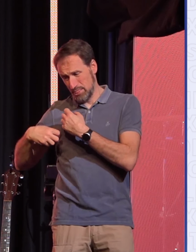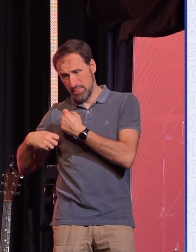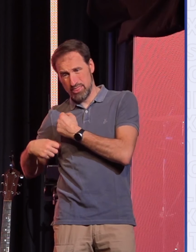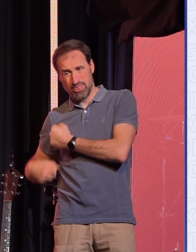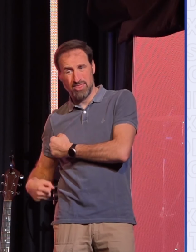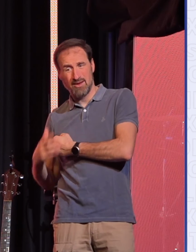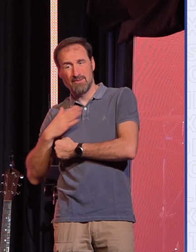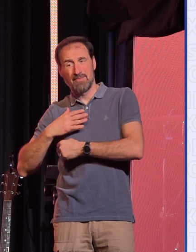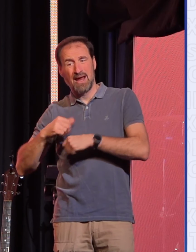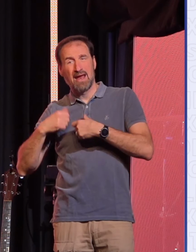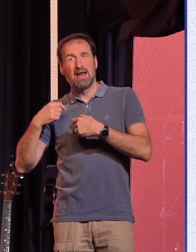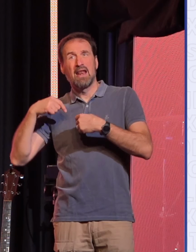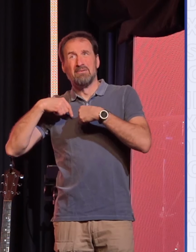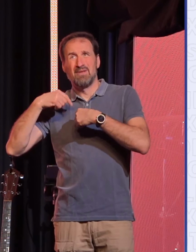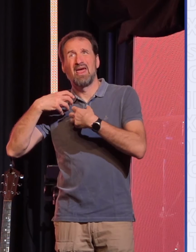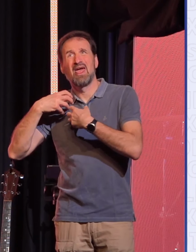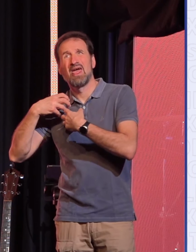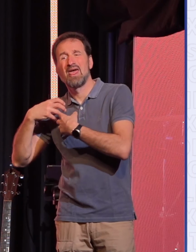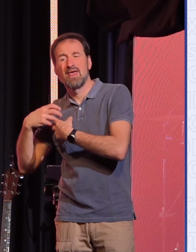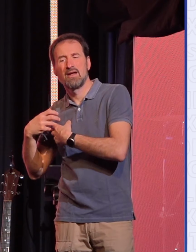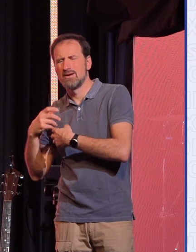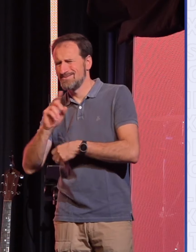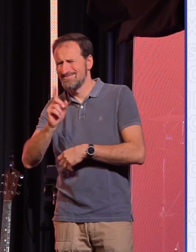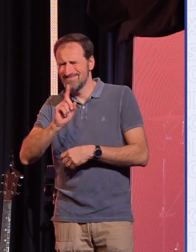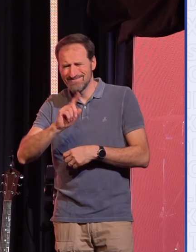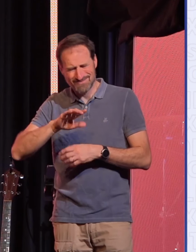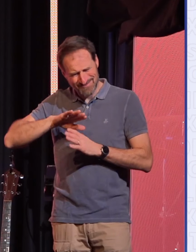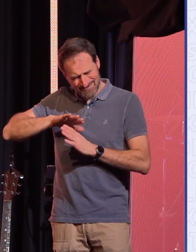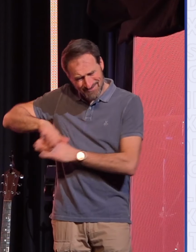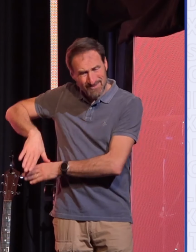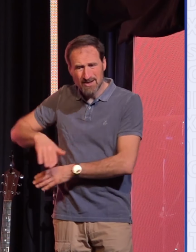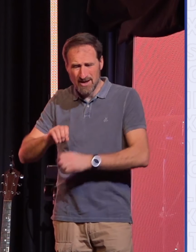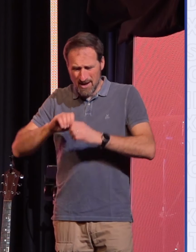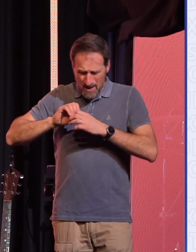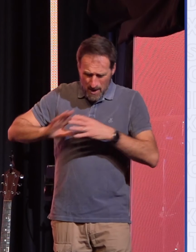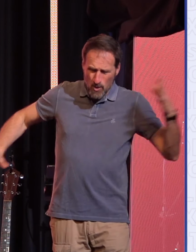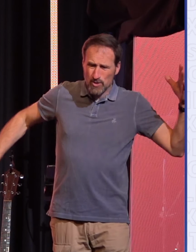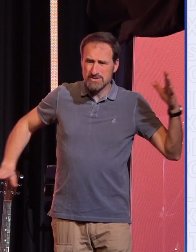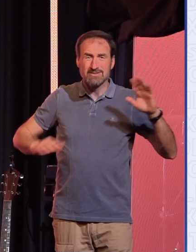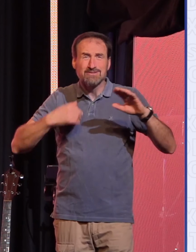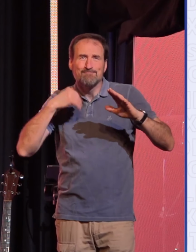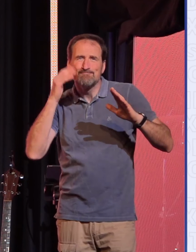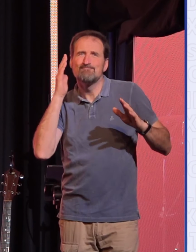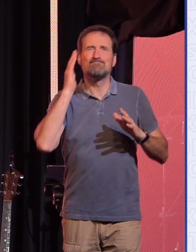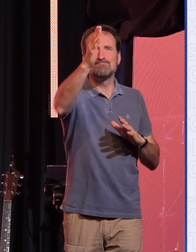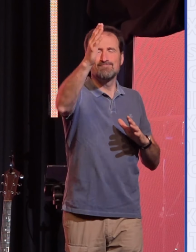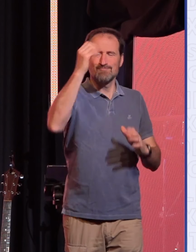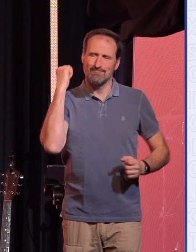Berufungsstopper sein, die dich zurückhalten, in das volle Potenzial hineinzugehen.